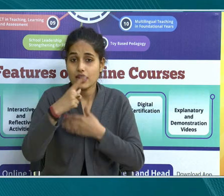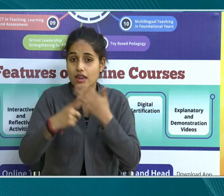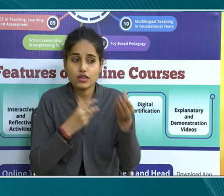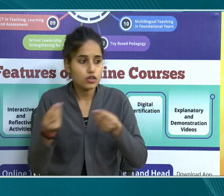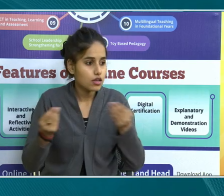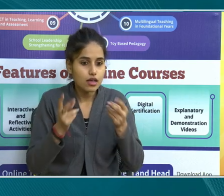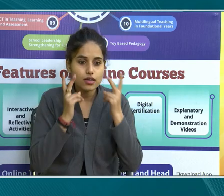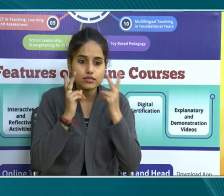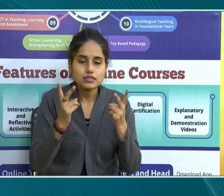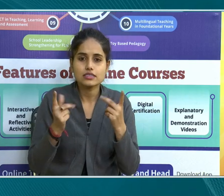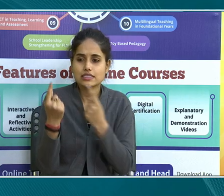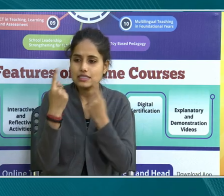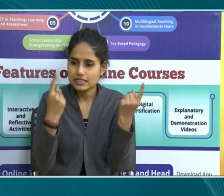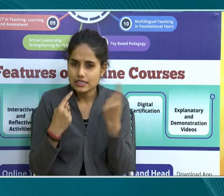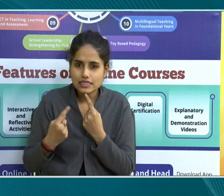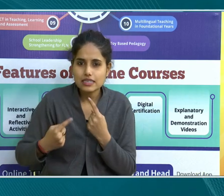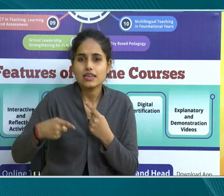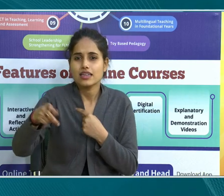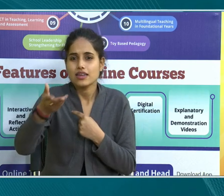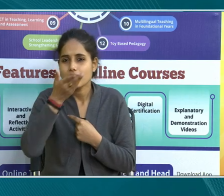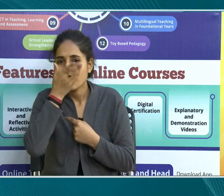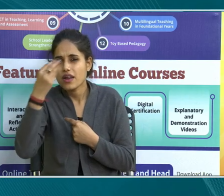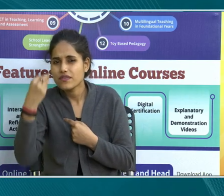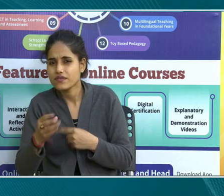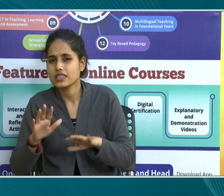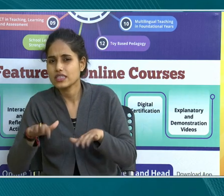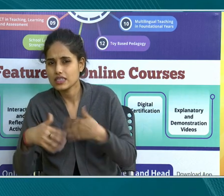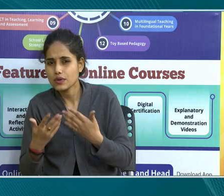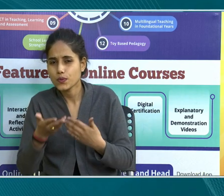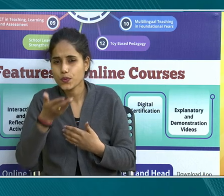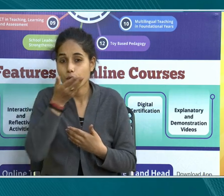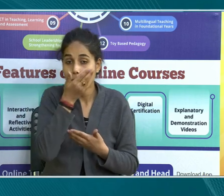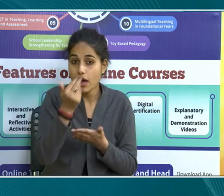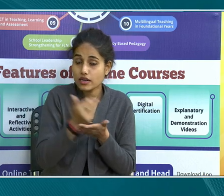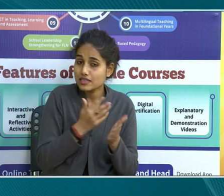ने भी कहा कि आप अपनी सोसाइटी में करें अपनी फैमली लेवल पर करें आप अपने